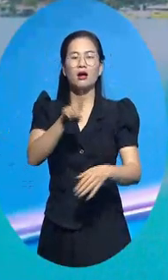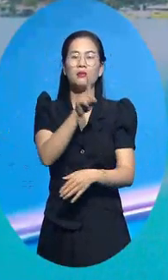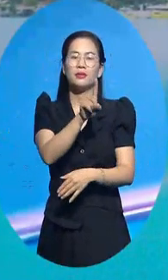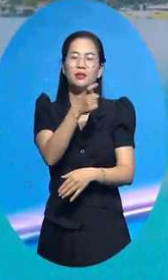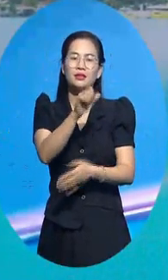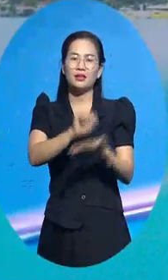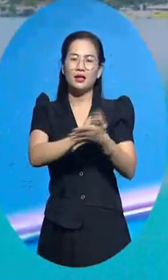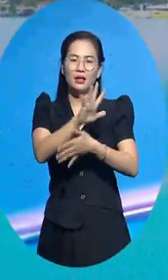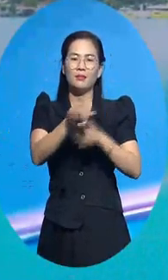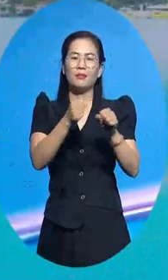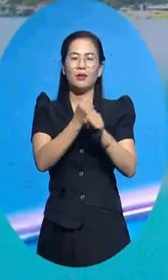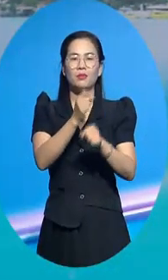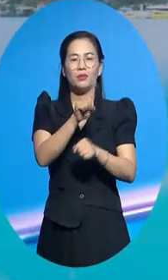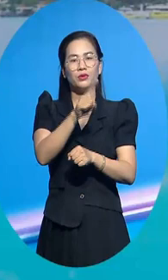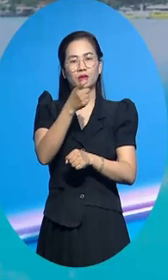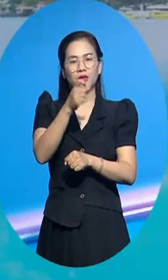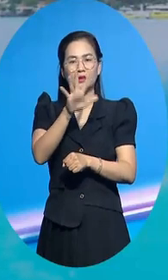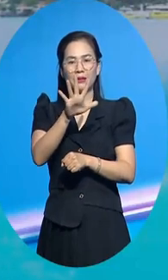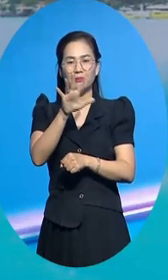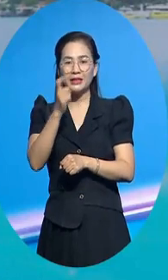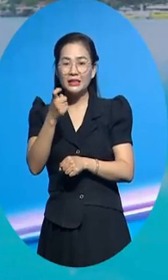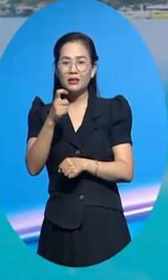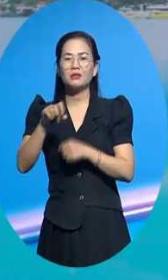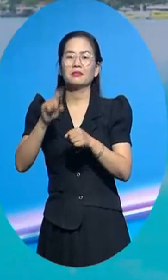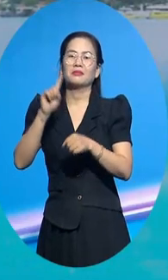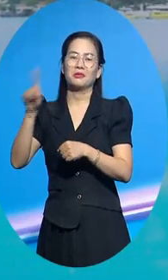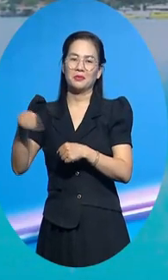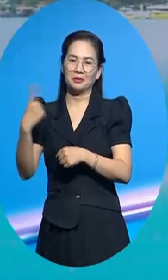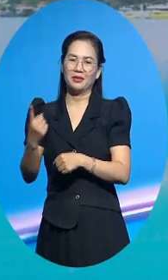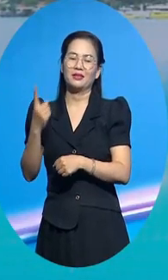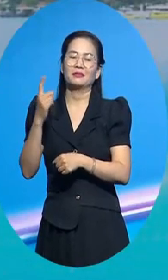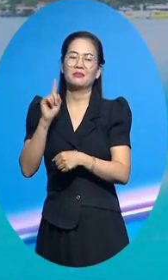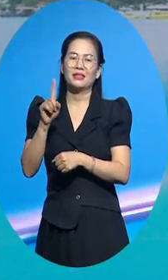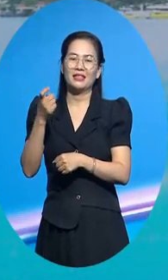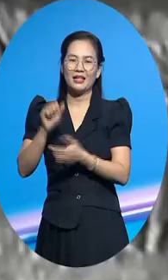năm 1959, 19 tháng 5 năm 2023.